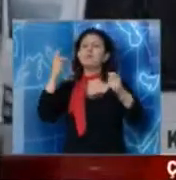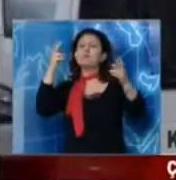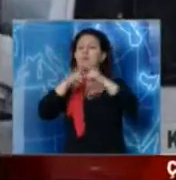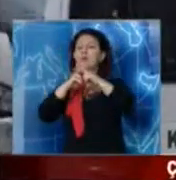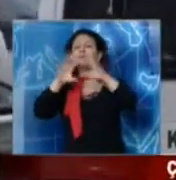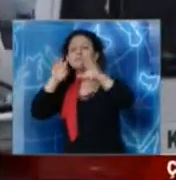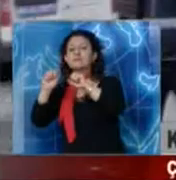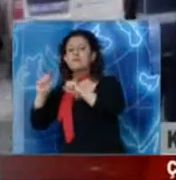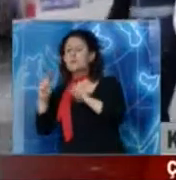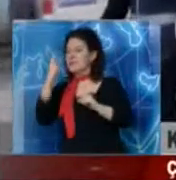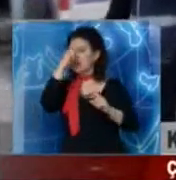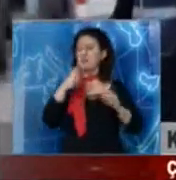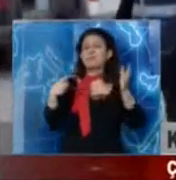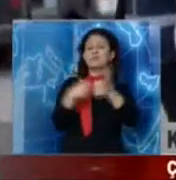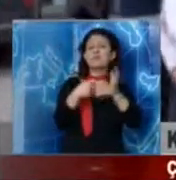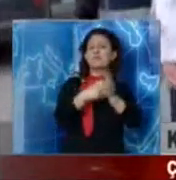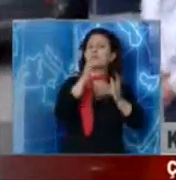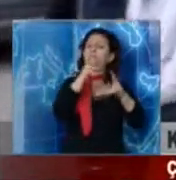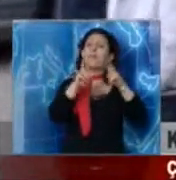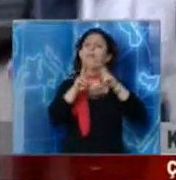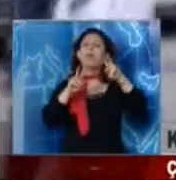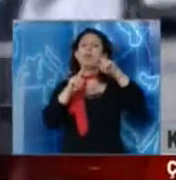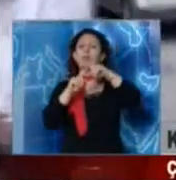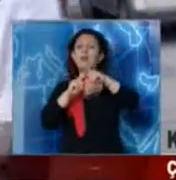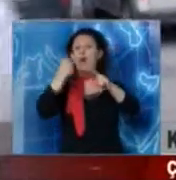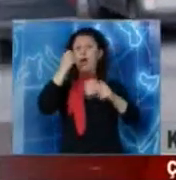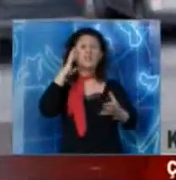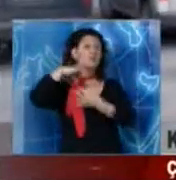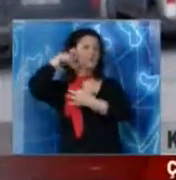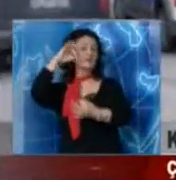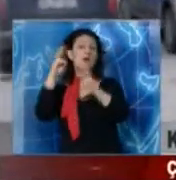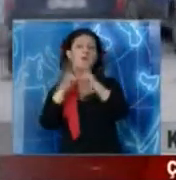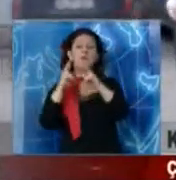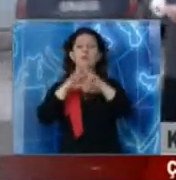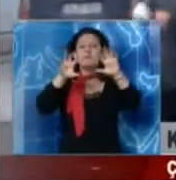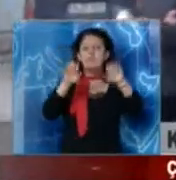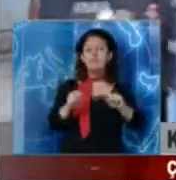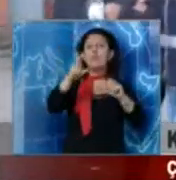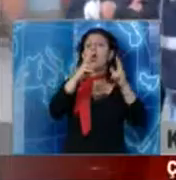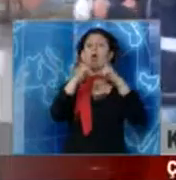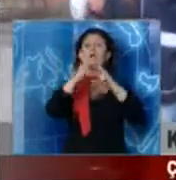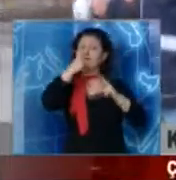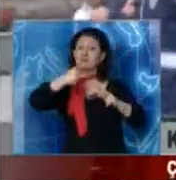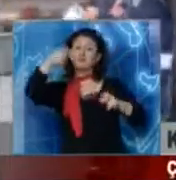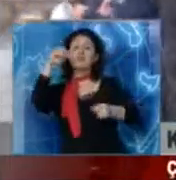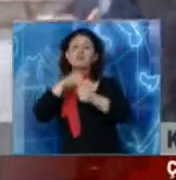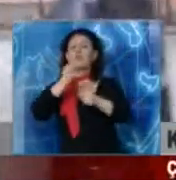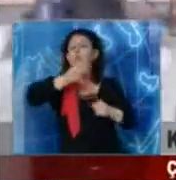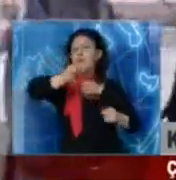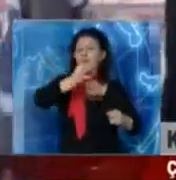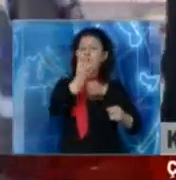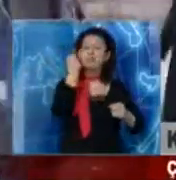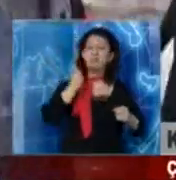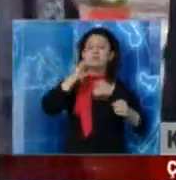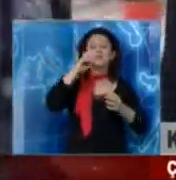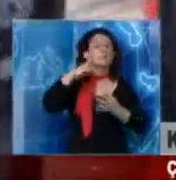Kentin tanınmış simalarından NT ile birlikte 6 kişi polis ekiplerince gözaltına alındı. Emniyet Müdürlüğü'nde alınan ifadelerinin